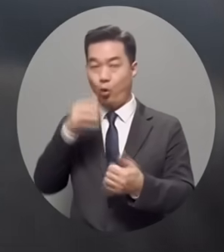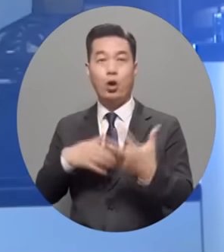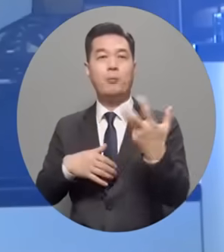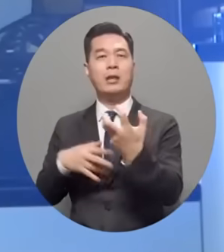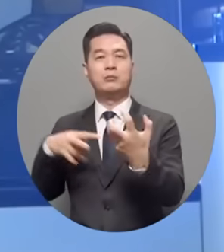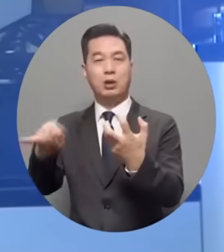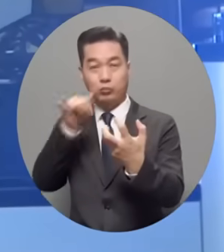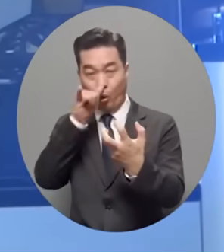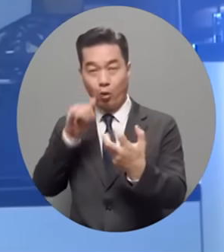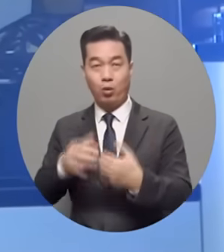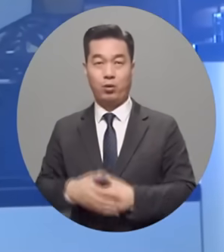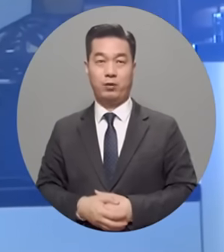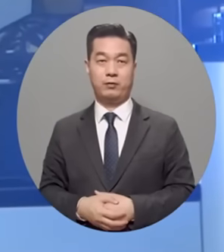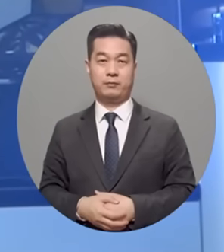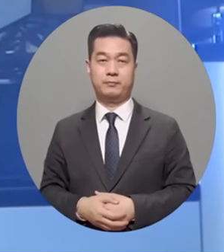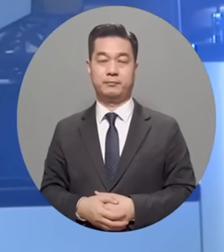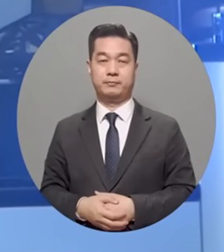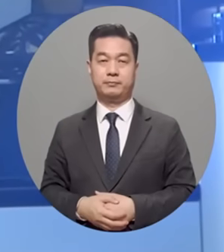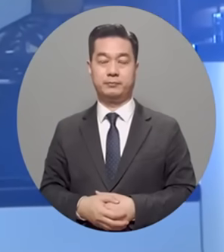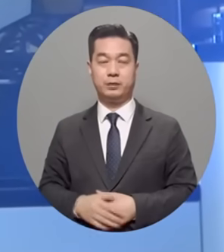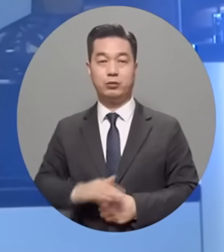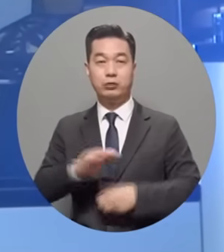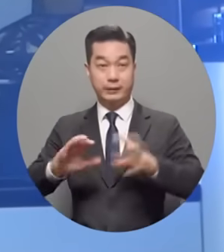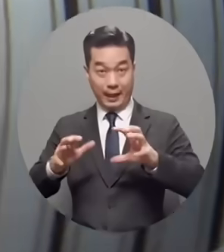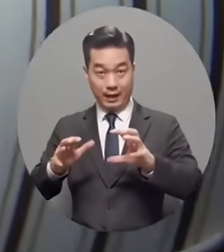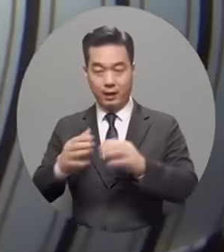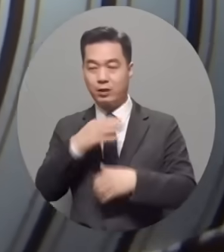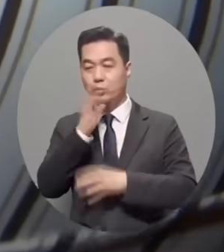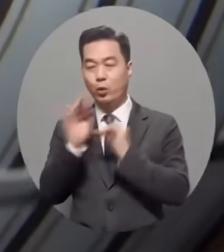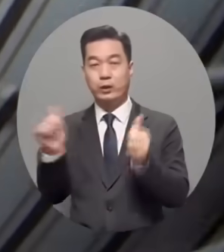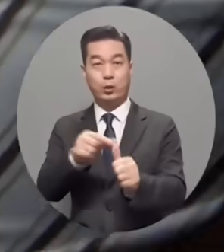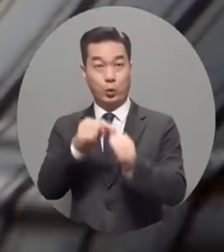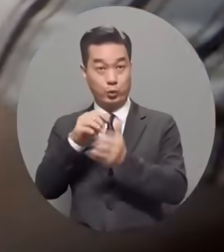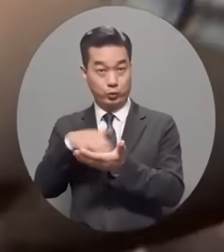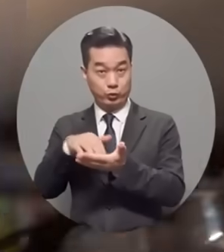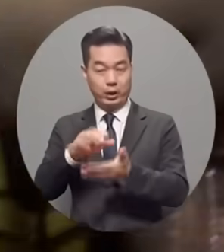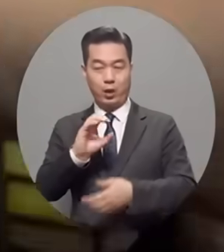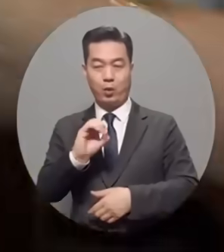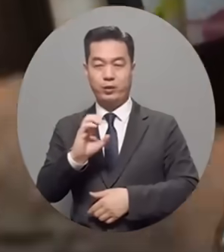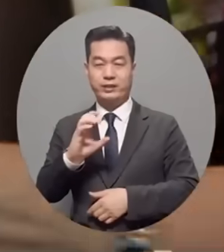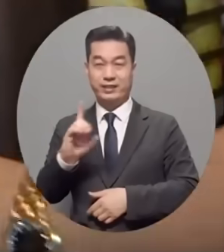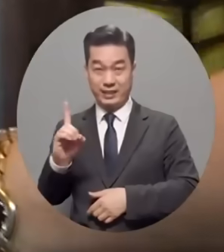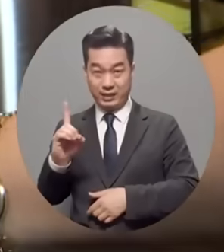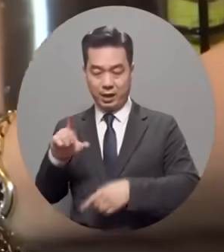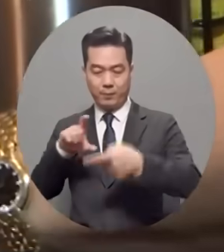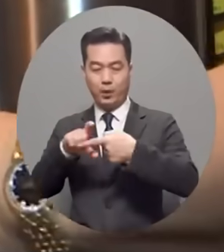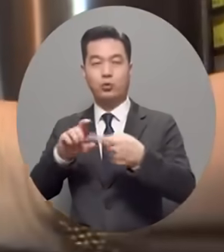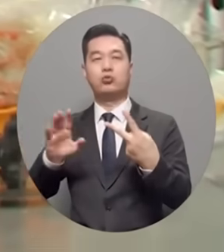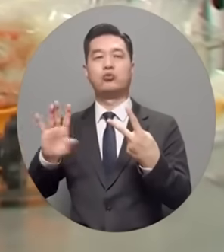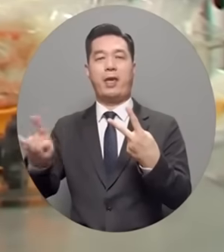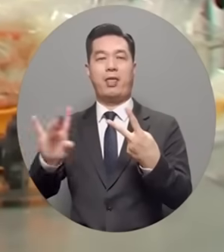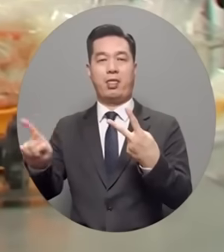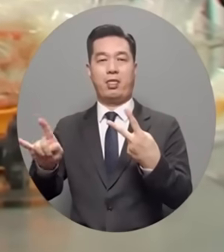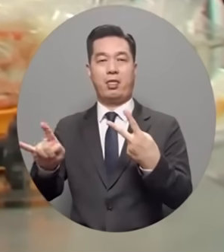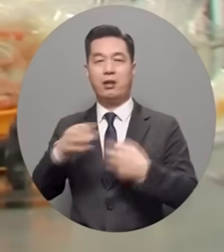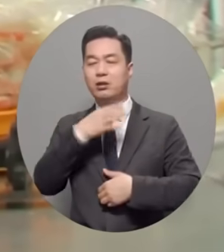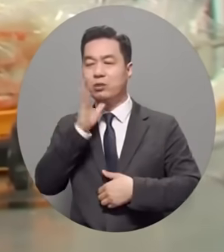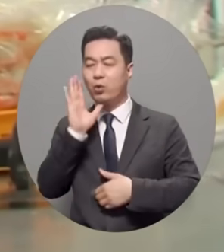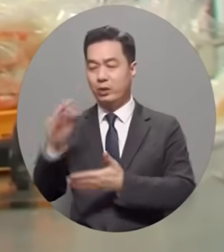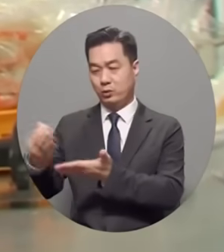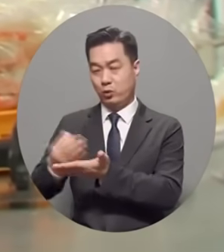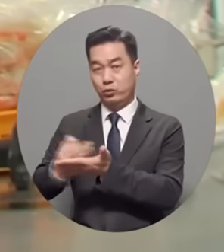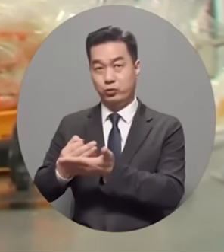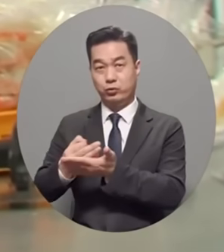많았네. 우리나라 노인의 고용률은 OECD 평균의 2배. 하지만 노인 소득 빈곤율은 OECD